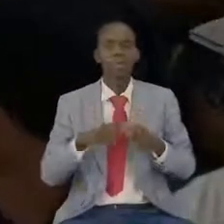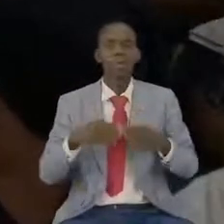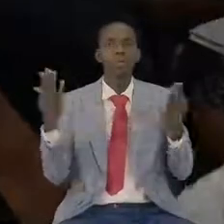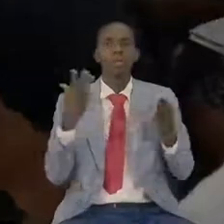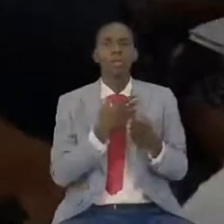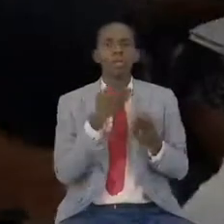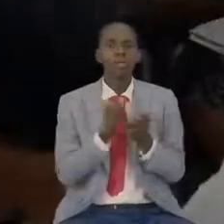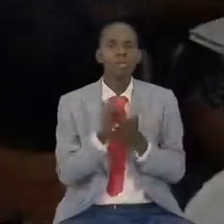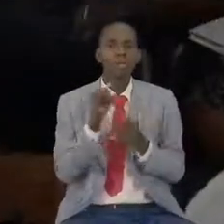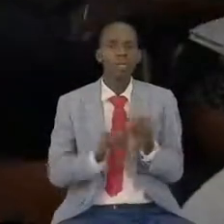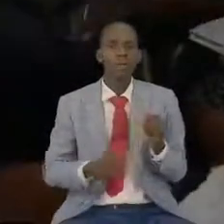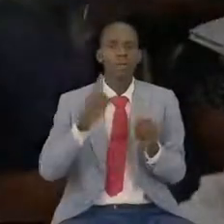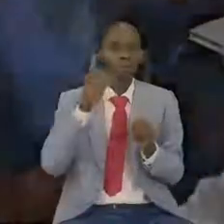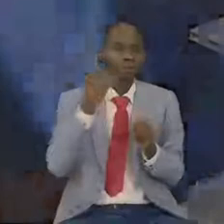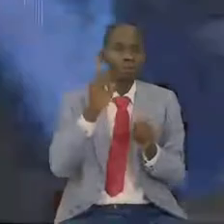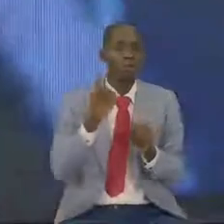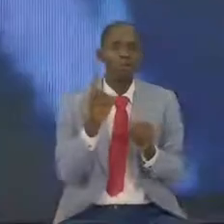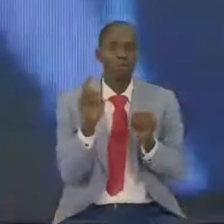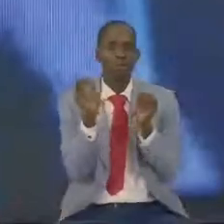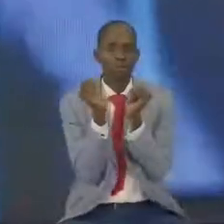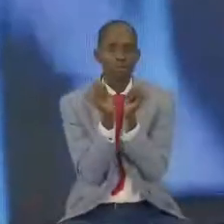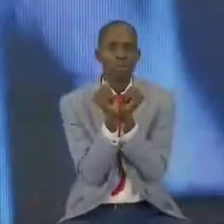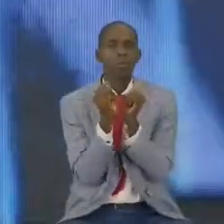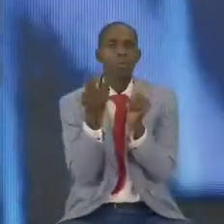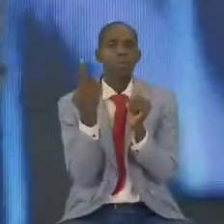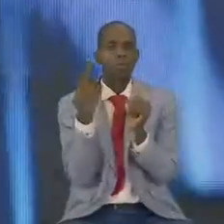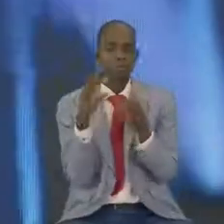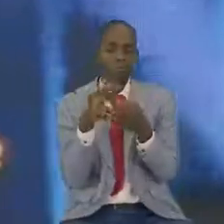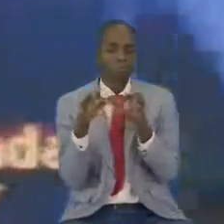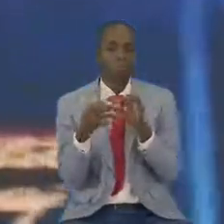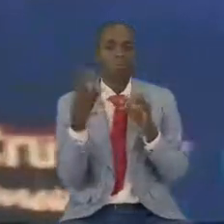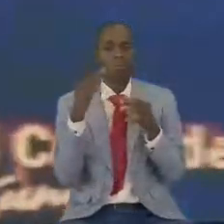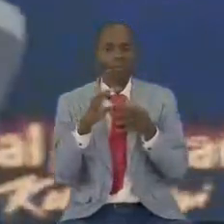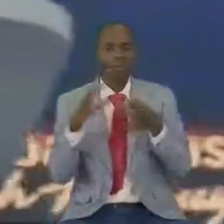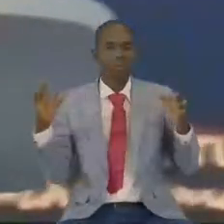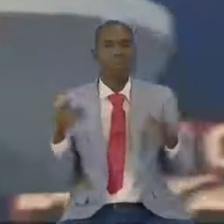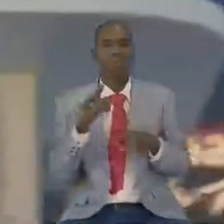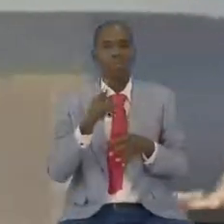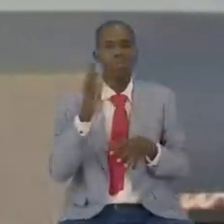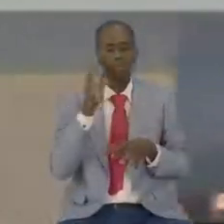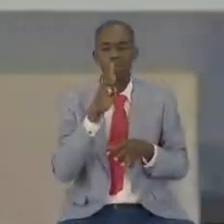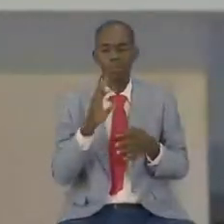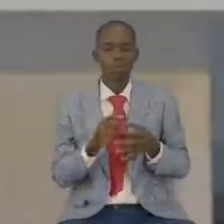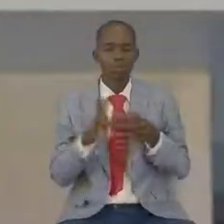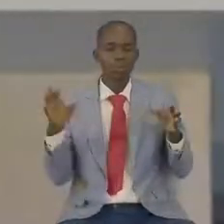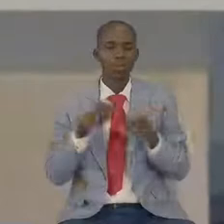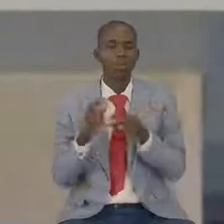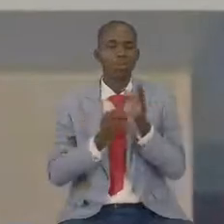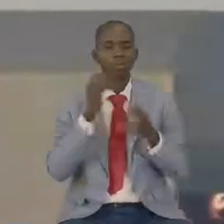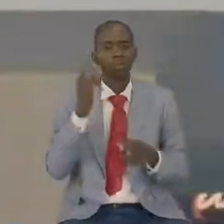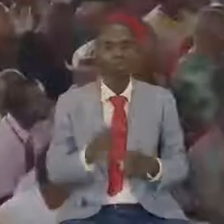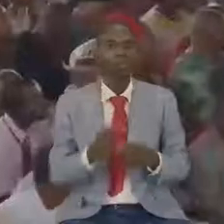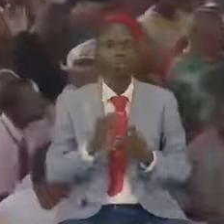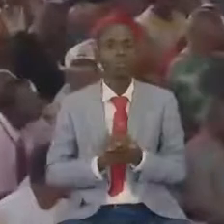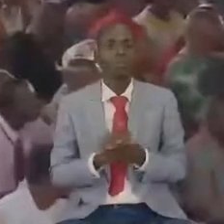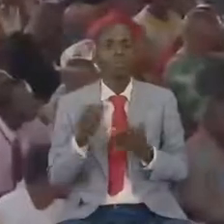oh, les liens de les prisonniers, les liens de tous les prisonniers furent rompus, et il le fera pour nous au